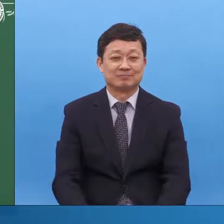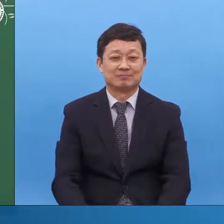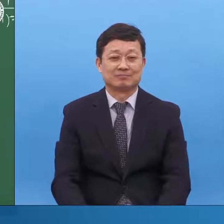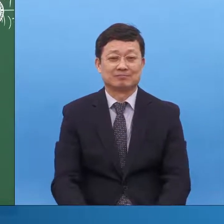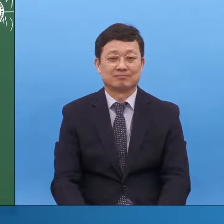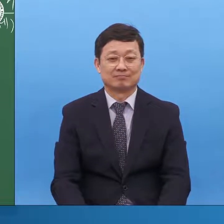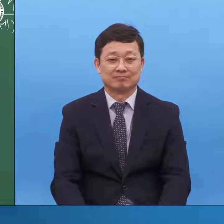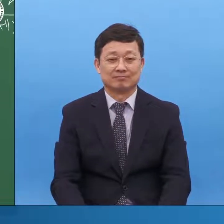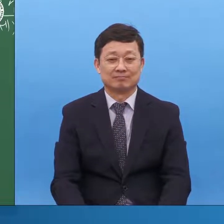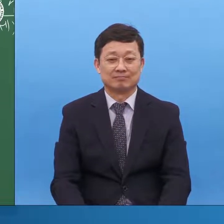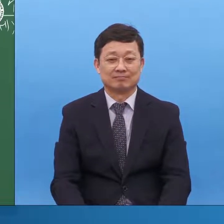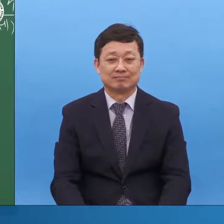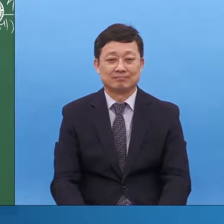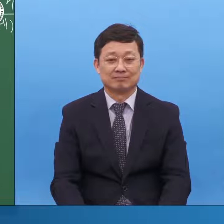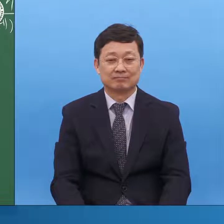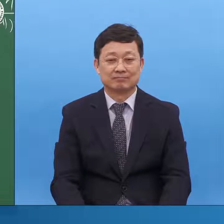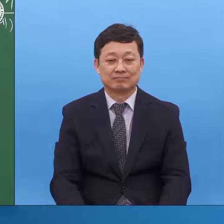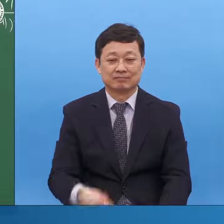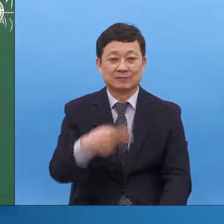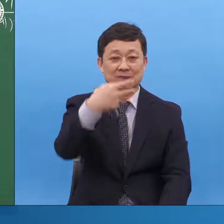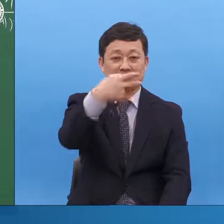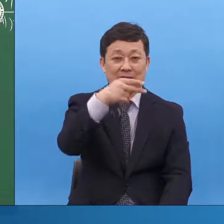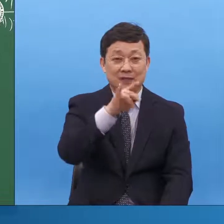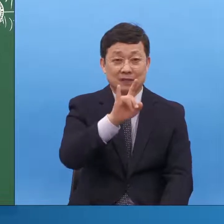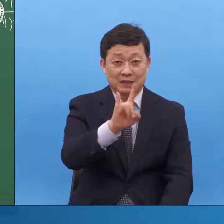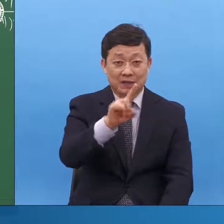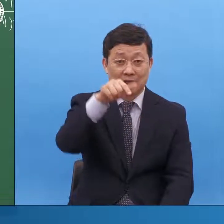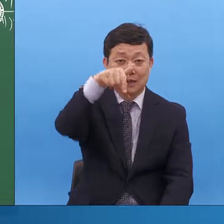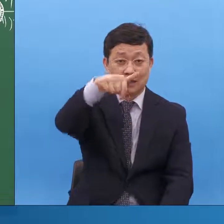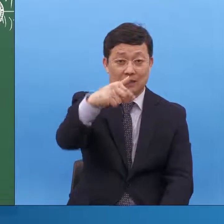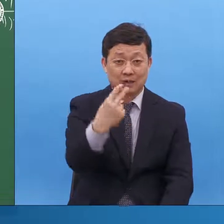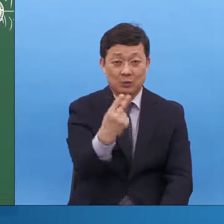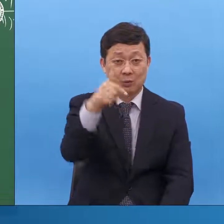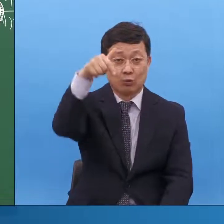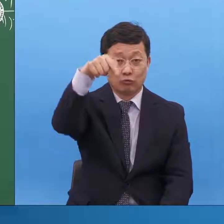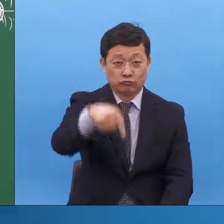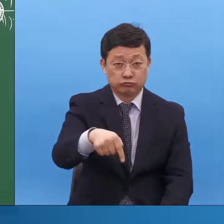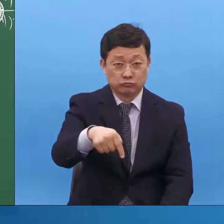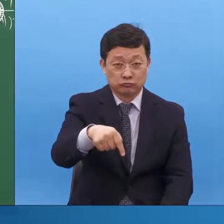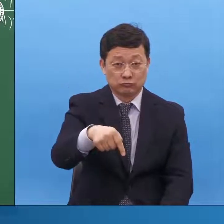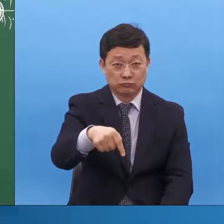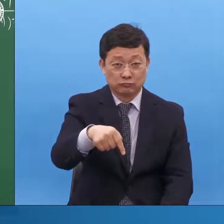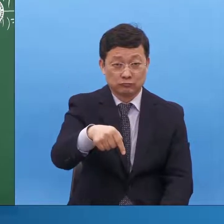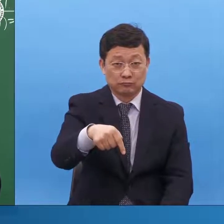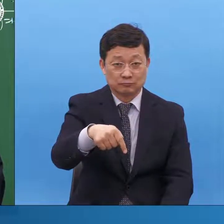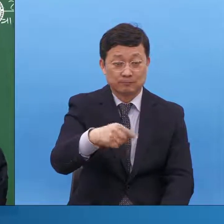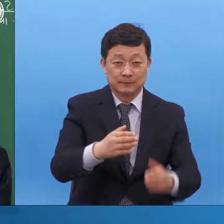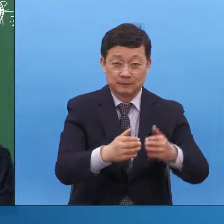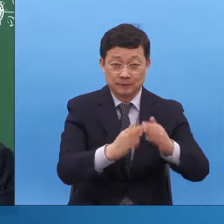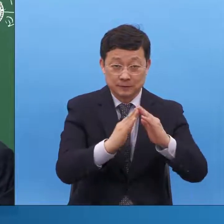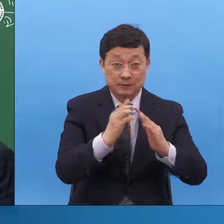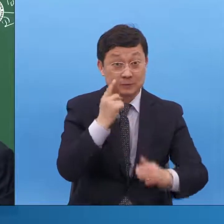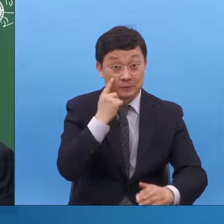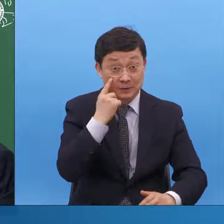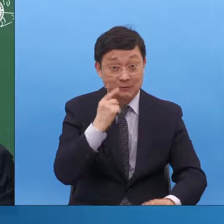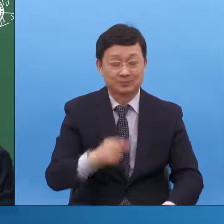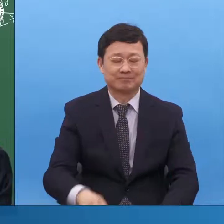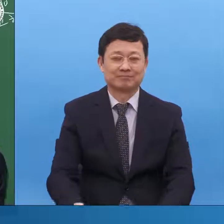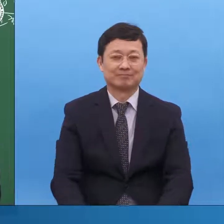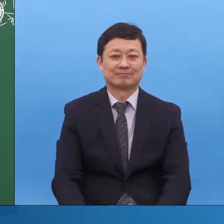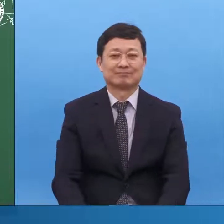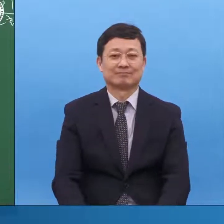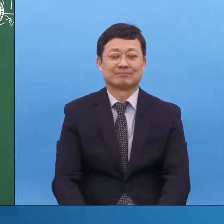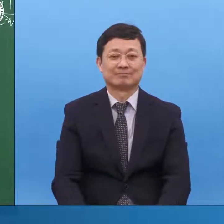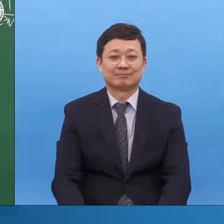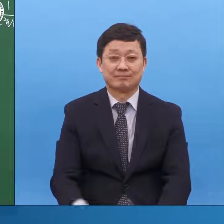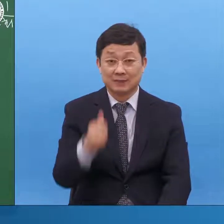them all. 대교구 제도를 써야 돼요. That you have to use the great parish system. 그리고 중직자분들 특히